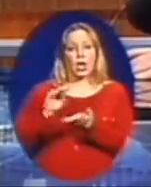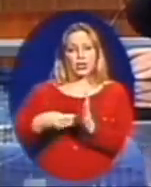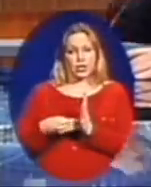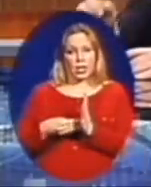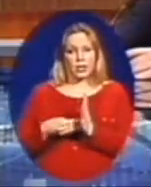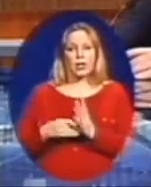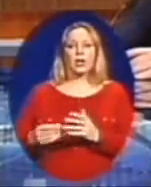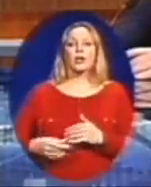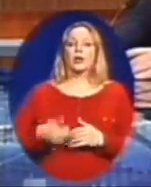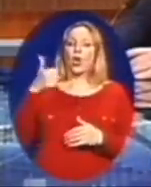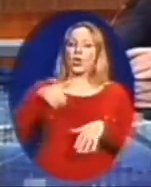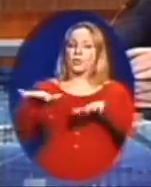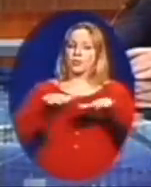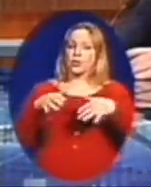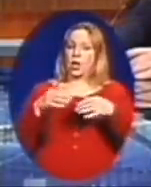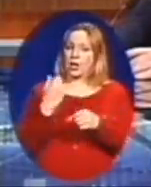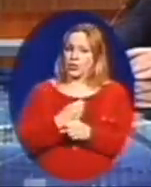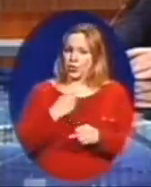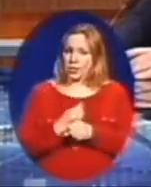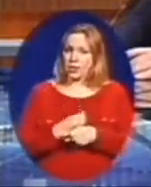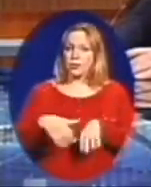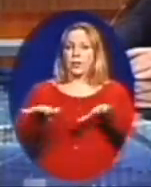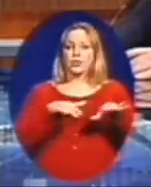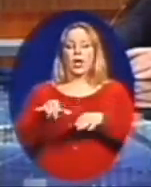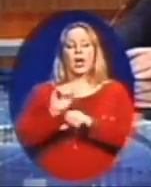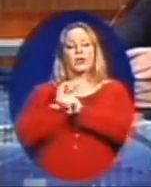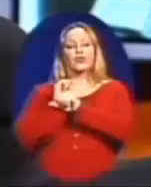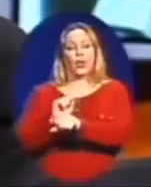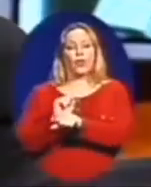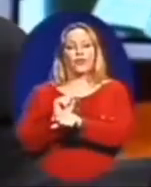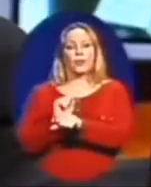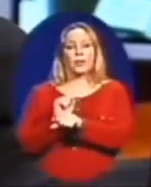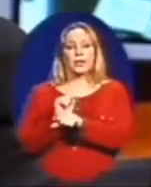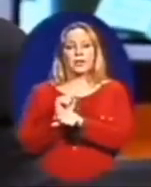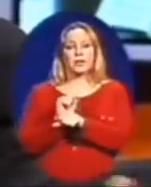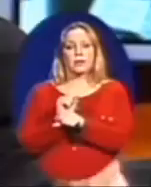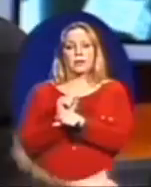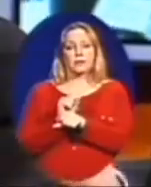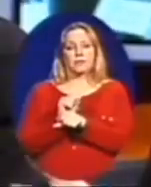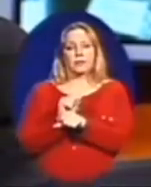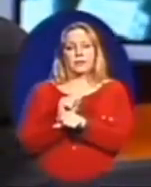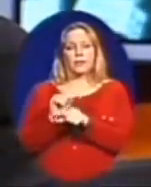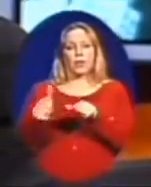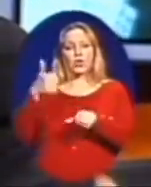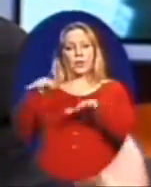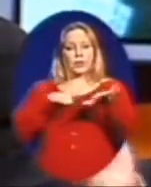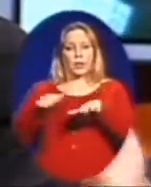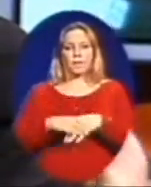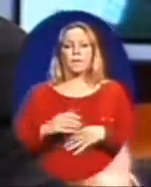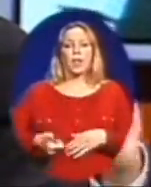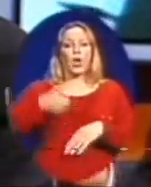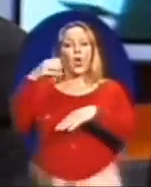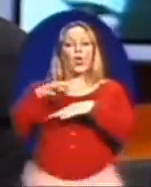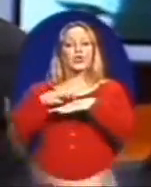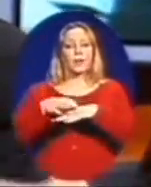כאן ראש ממשלה מכהן. ראה כאן ממשלה שעומדת מאחורי ראש הממשלה כחיילים בשורות. תראי, ראש המטה של נתניהו הוא ראש